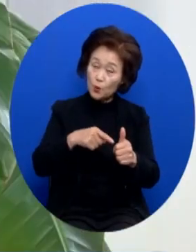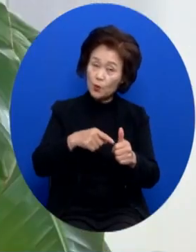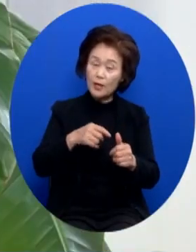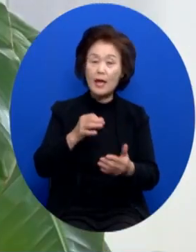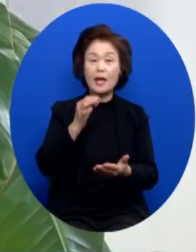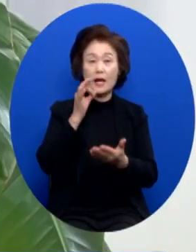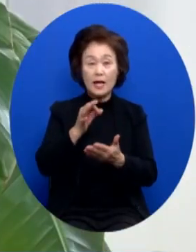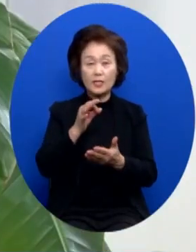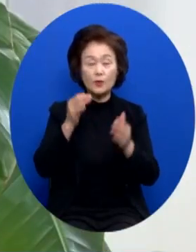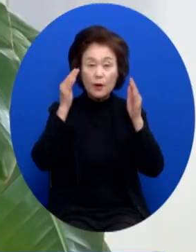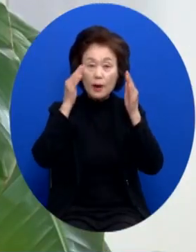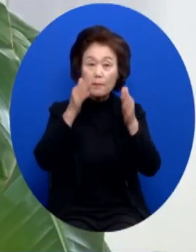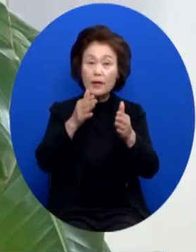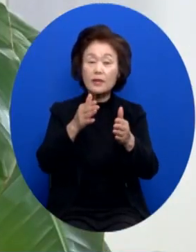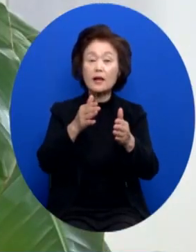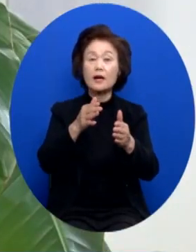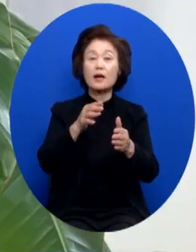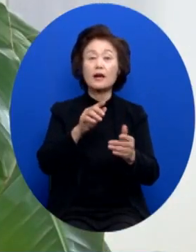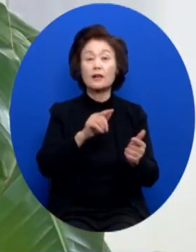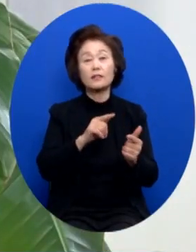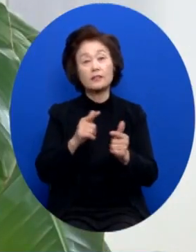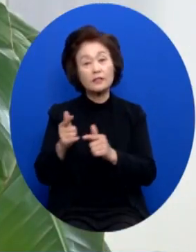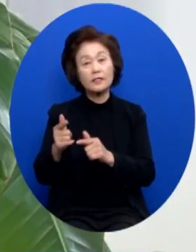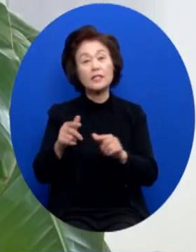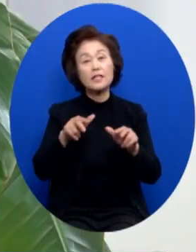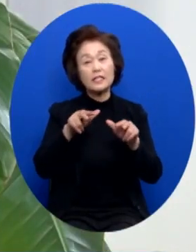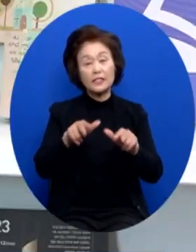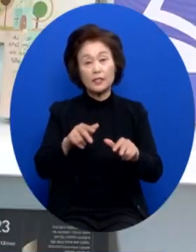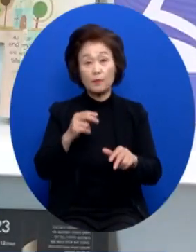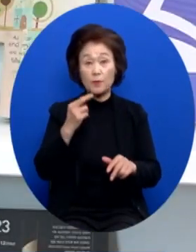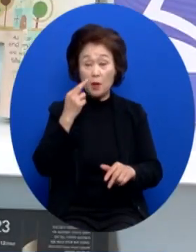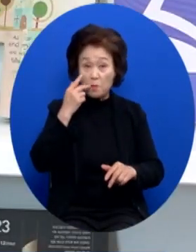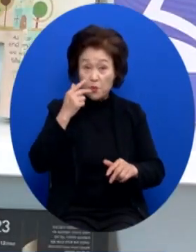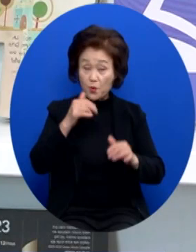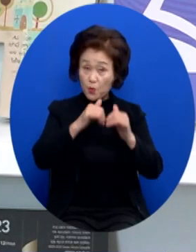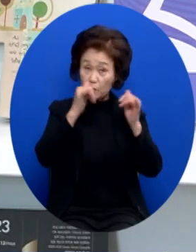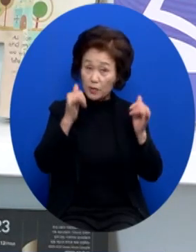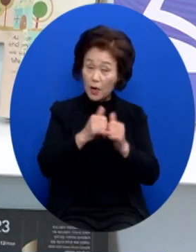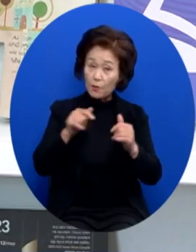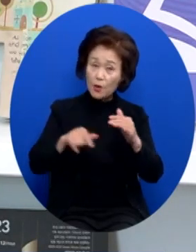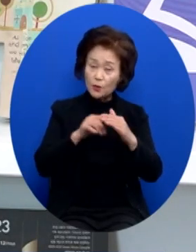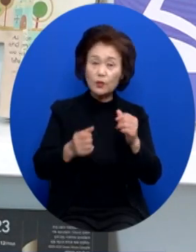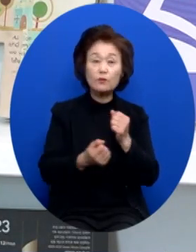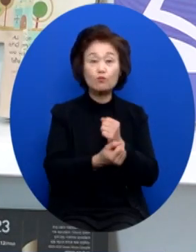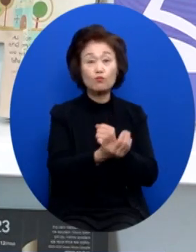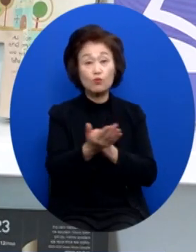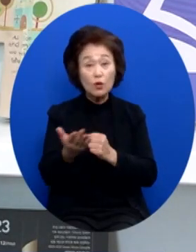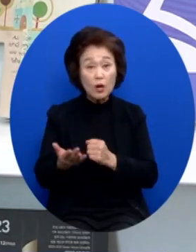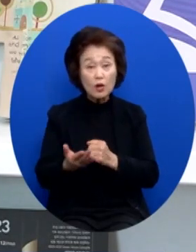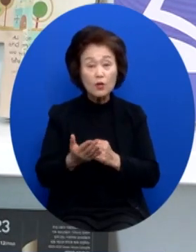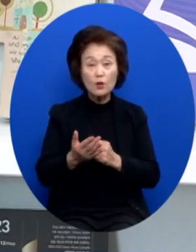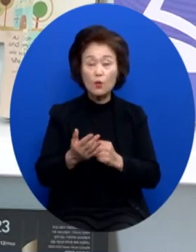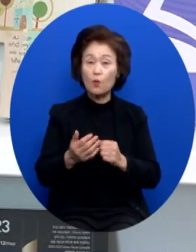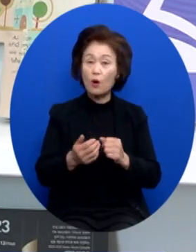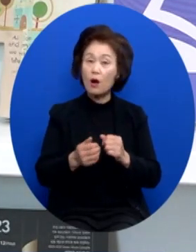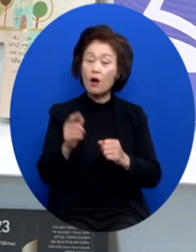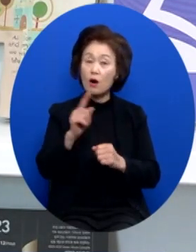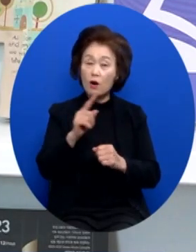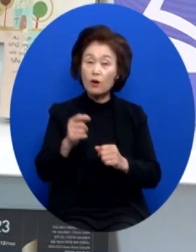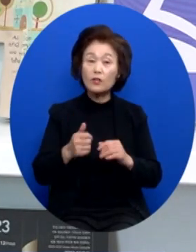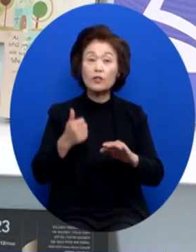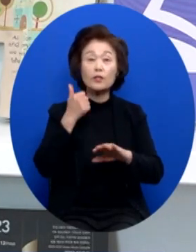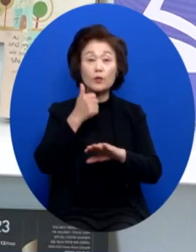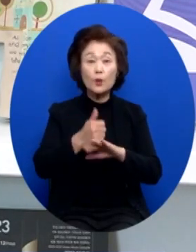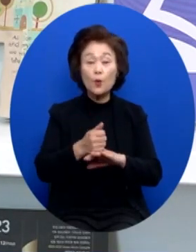가치와 방향성이 지금 그 미국 사회에서 어떤 영향력과 또 어떤 성과를 거두고 있는지에